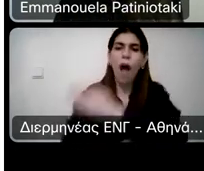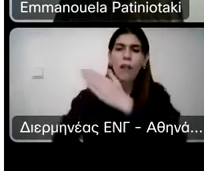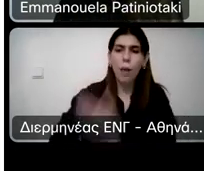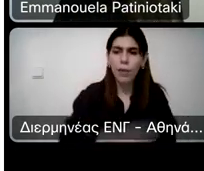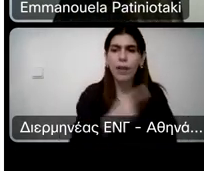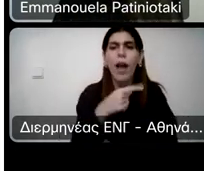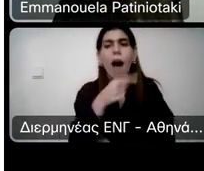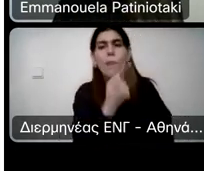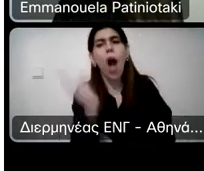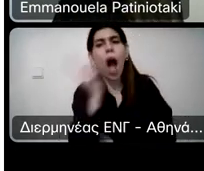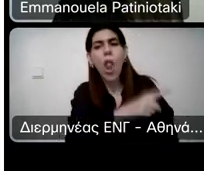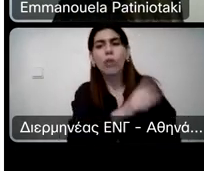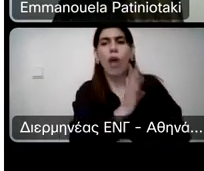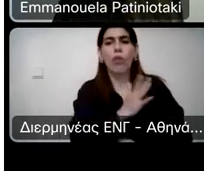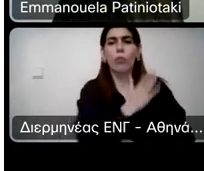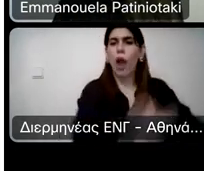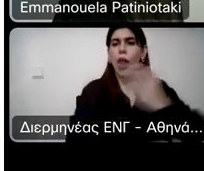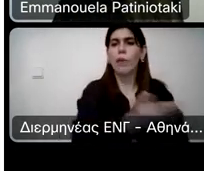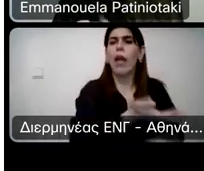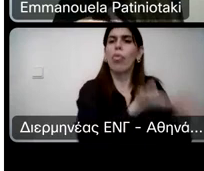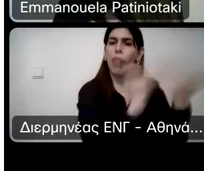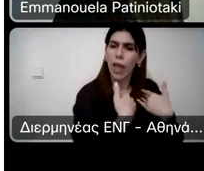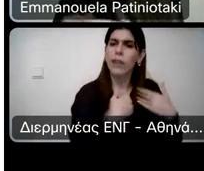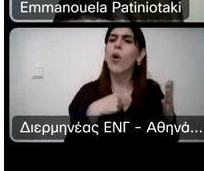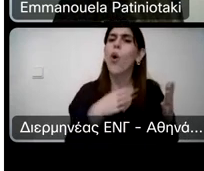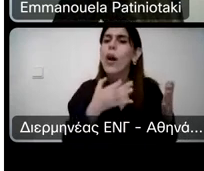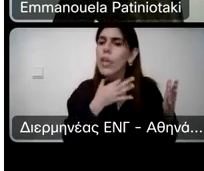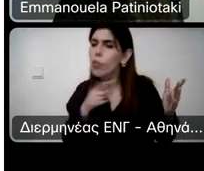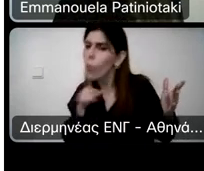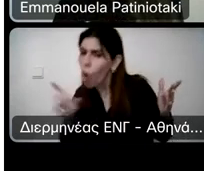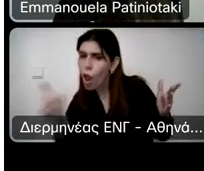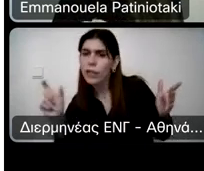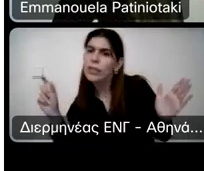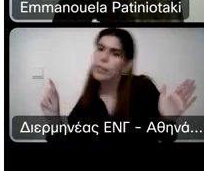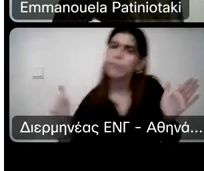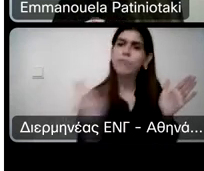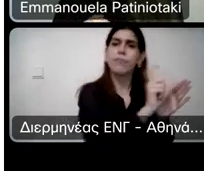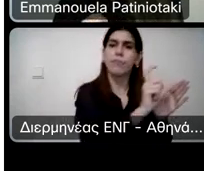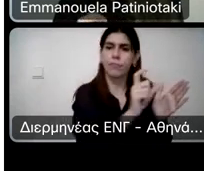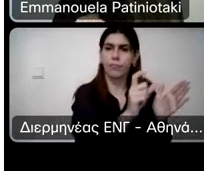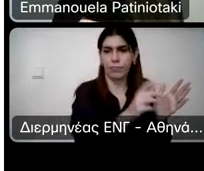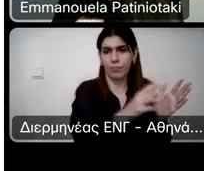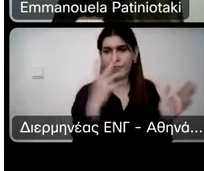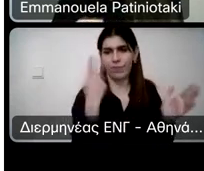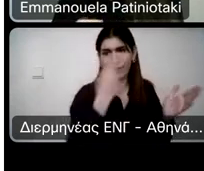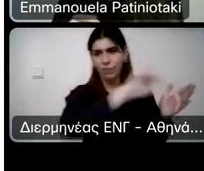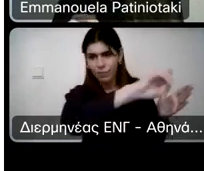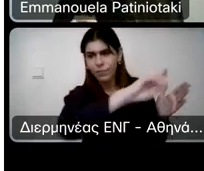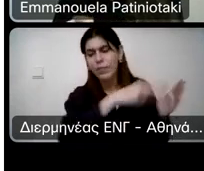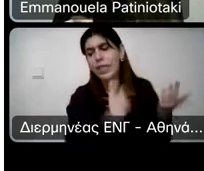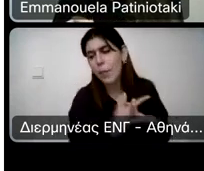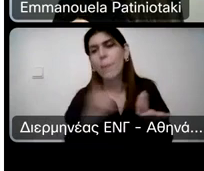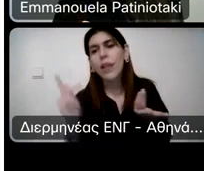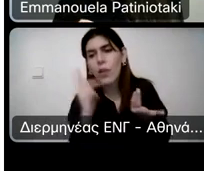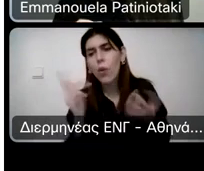ανθρώπους, κάποια νέα ορολογία και πώς αυτή τη διαχειριζόμαστε μέσα στο κοινωνικό σύνολο και κάποιες προτάσεις για το